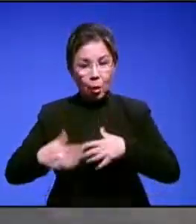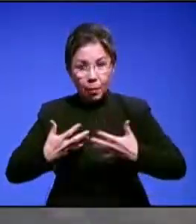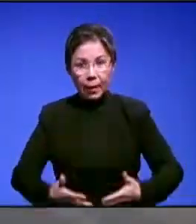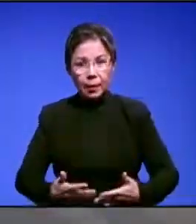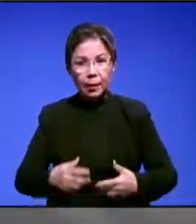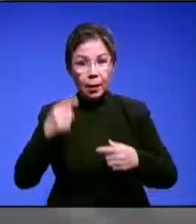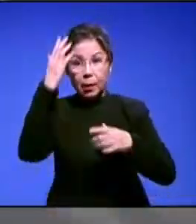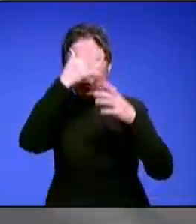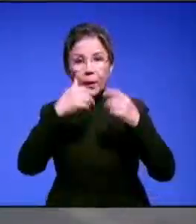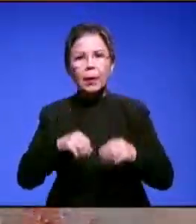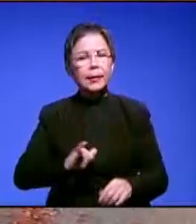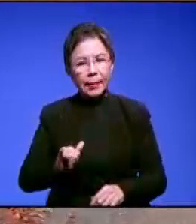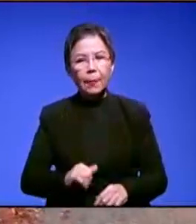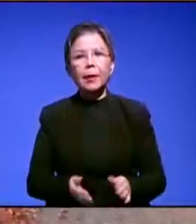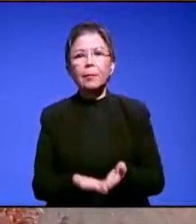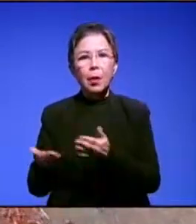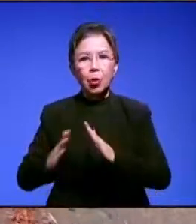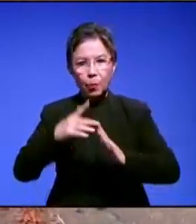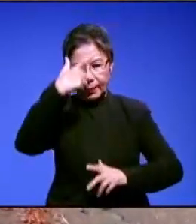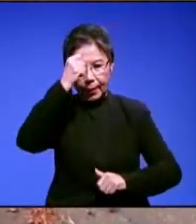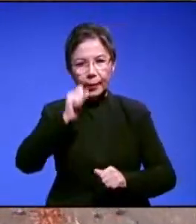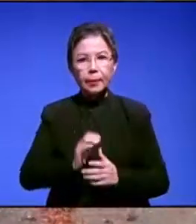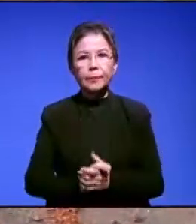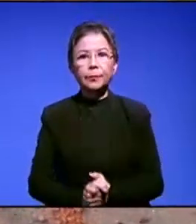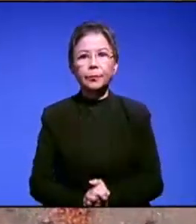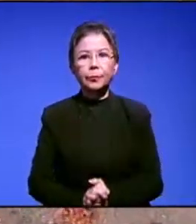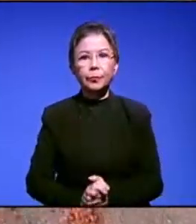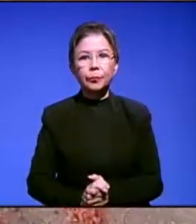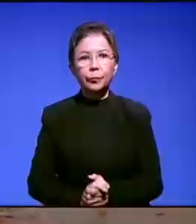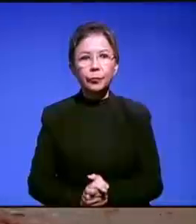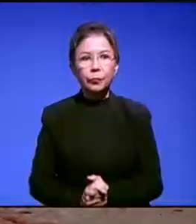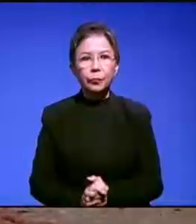parah di bagian wajahnya juga dibawa ke rumah sakit